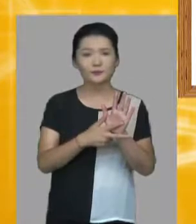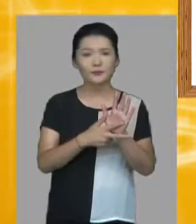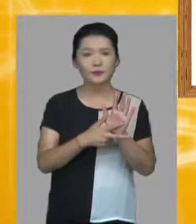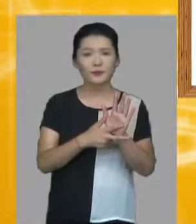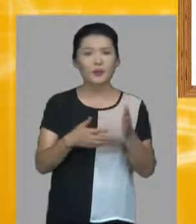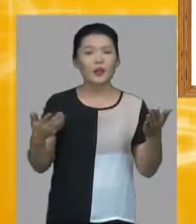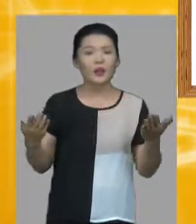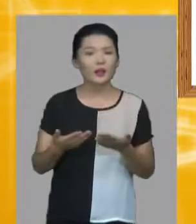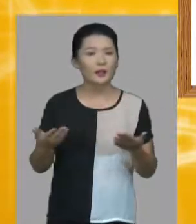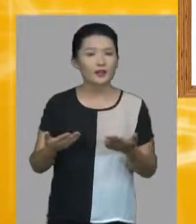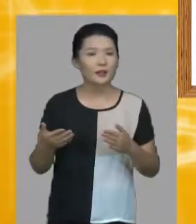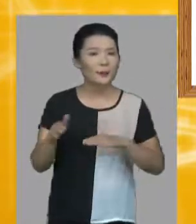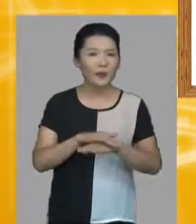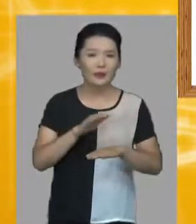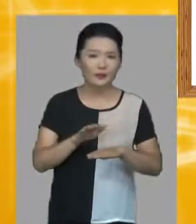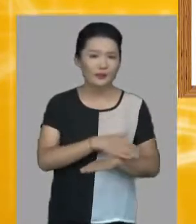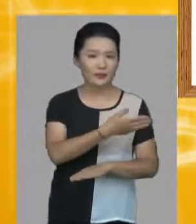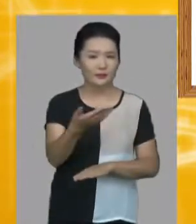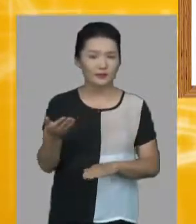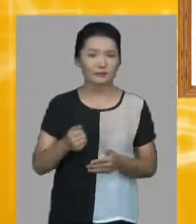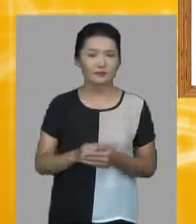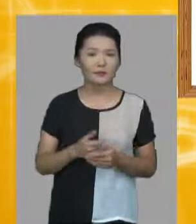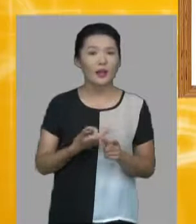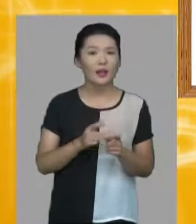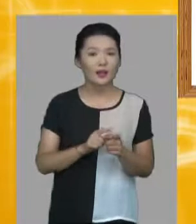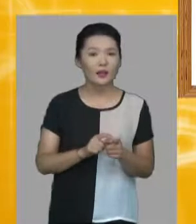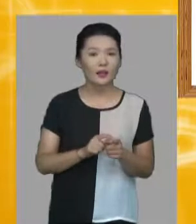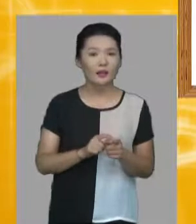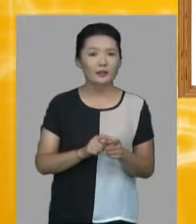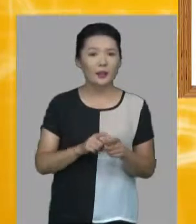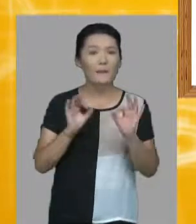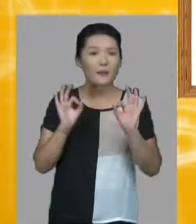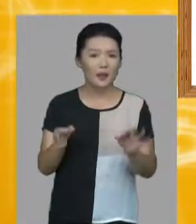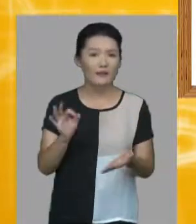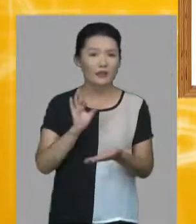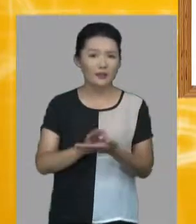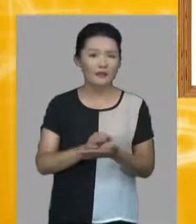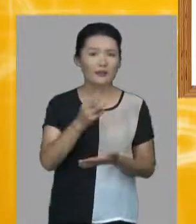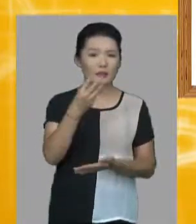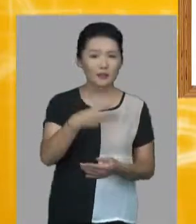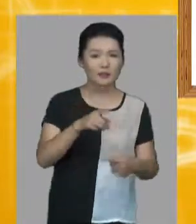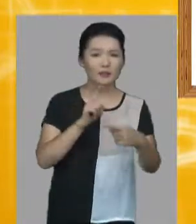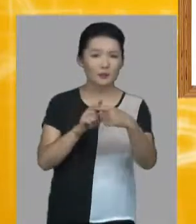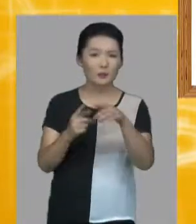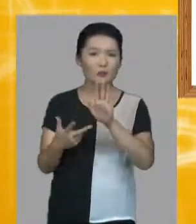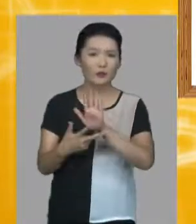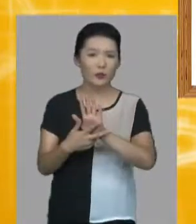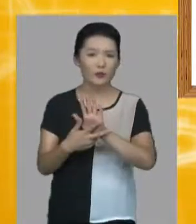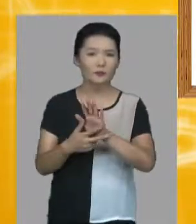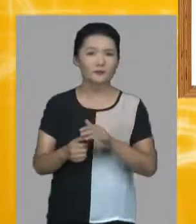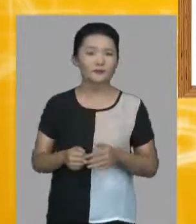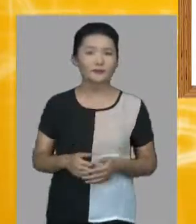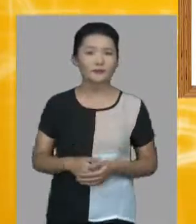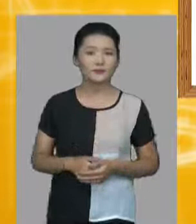38? Какие вы молодцы, ребята. Это тоже правильный ответ. 30 плюс